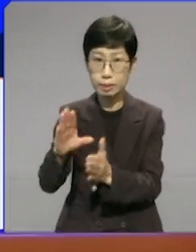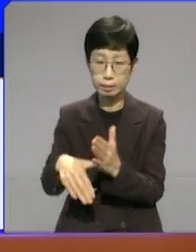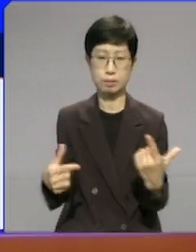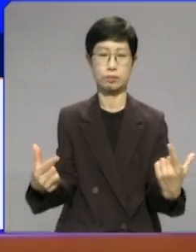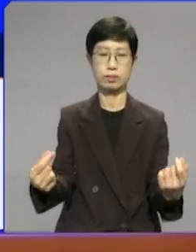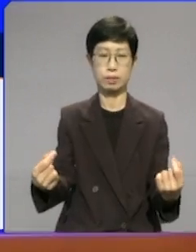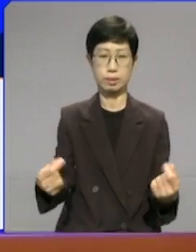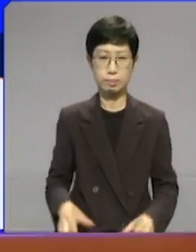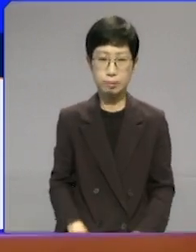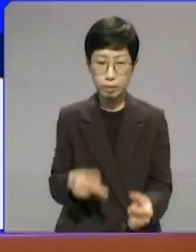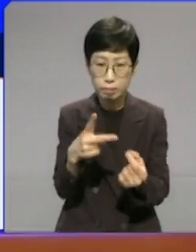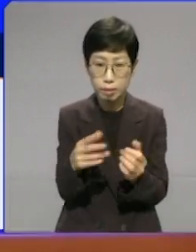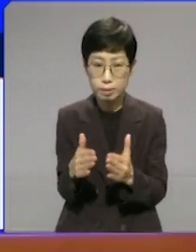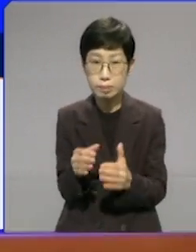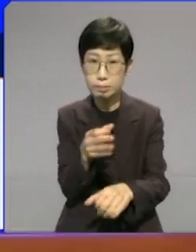统一首套房和二套房的房贷再低首付比例，将全国层面的二套房贷款再低首付比例。